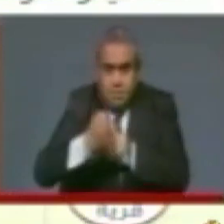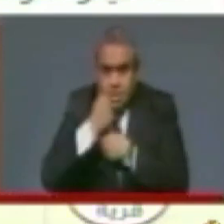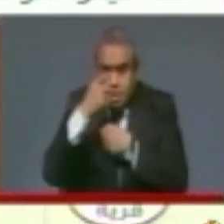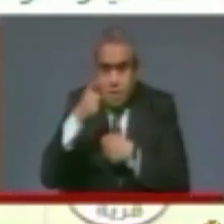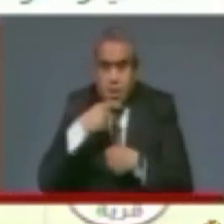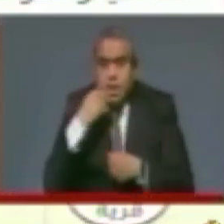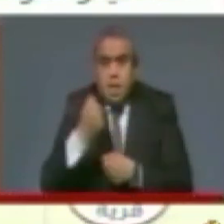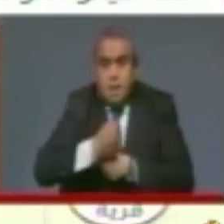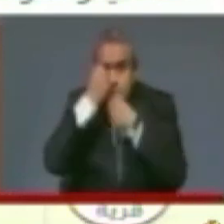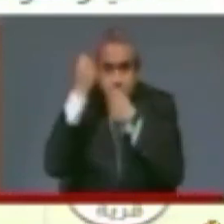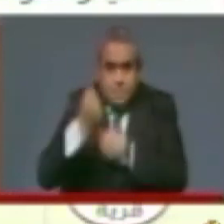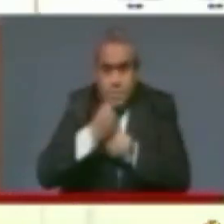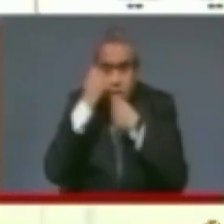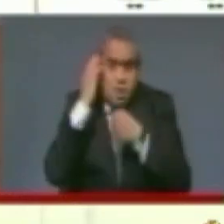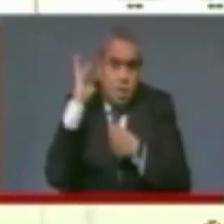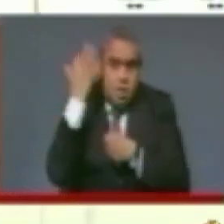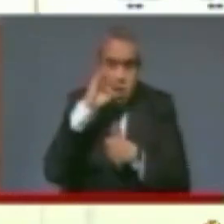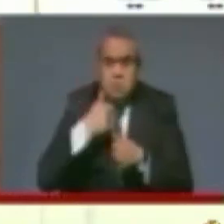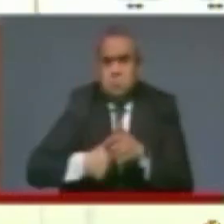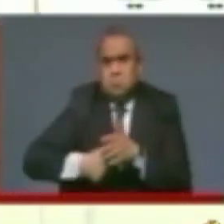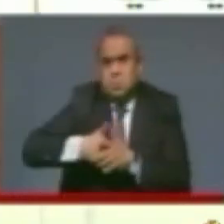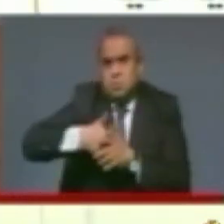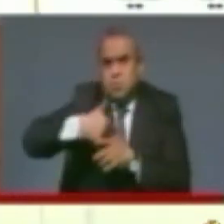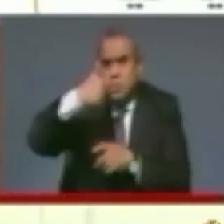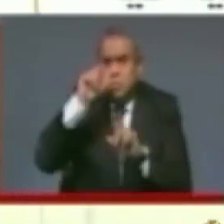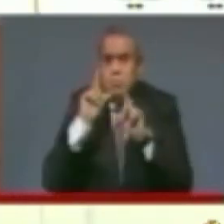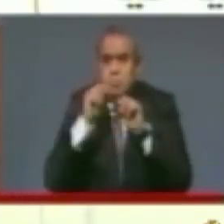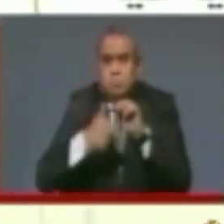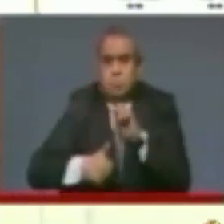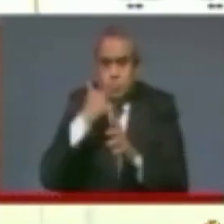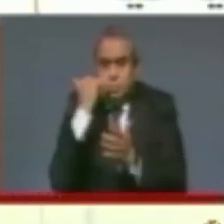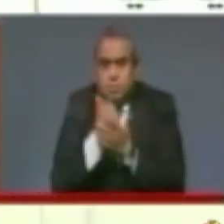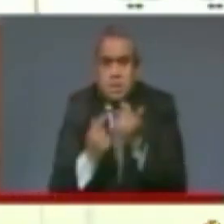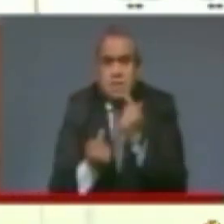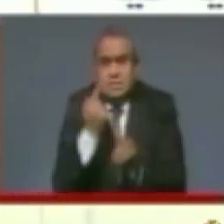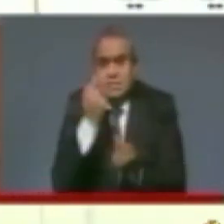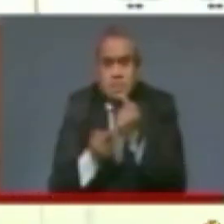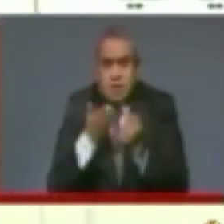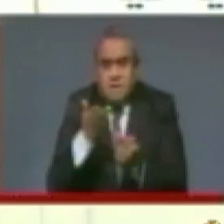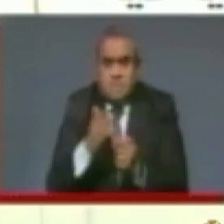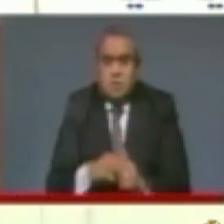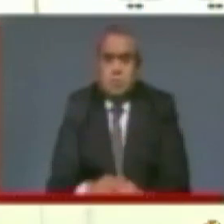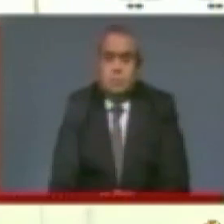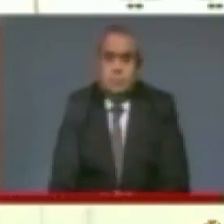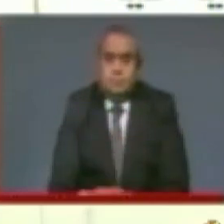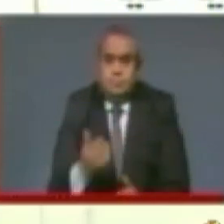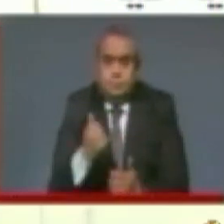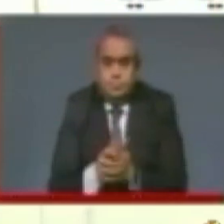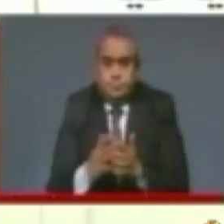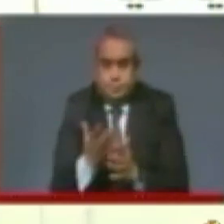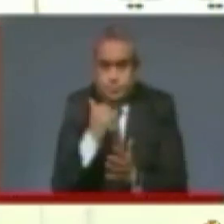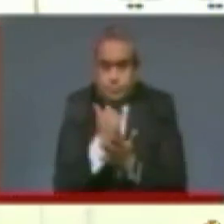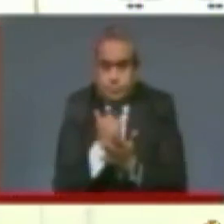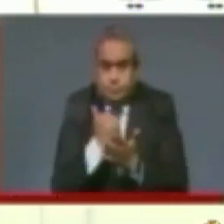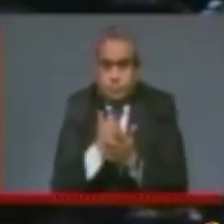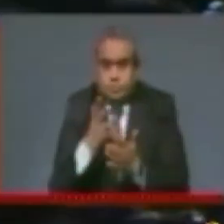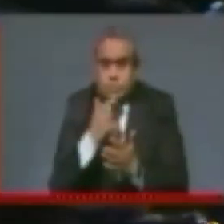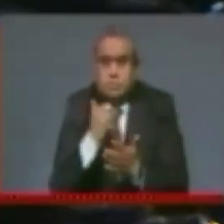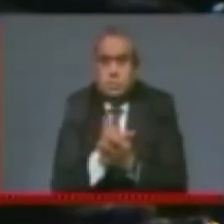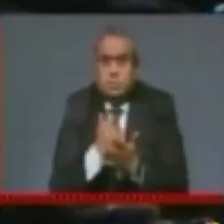بتتميز بالعديد من المقومات على راسها مقاومات زراعيه ان احنا عندنا هنا المساحه المنزرعه اكثر من